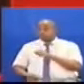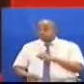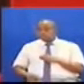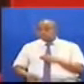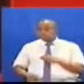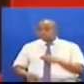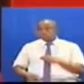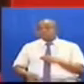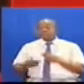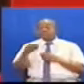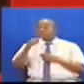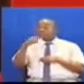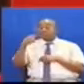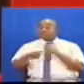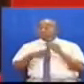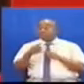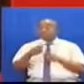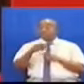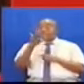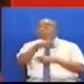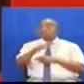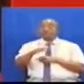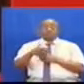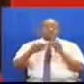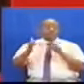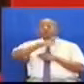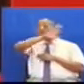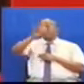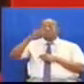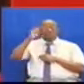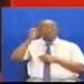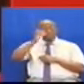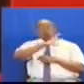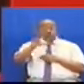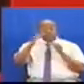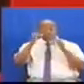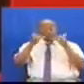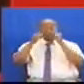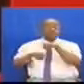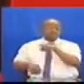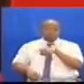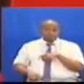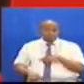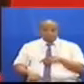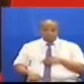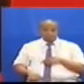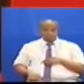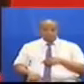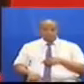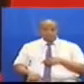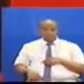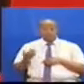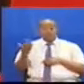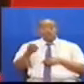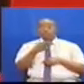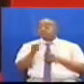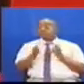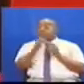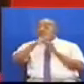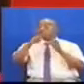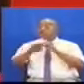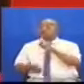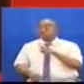pekee yake, isipokuwa nchi nzima kazi inaofanyika. Hivi ni kweli watu wote watatupenda? Wengine kutoka ndani na wengine kutoka nje watatamani mambo hayo